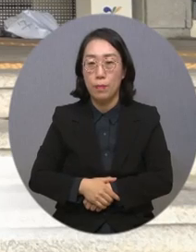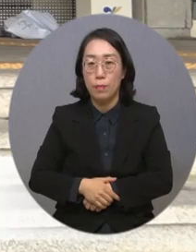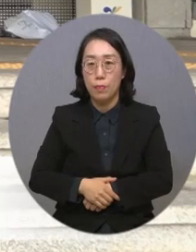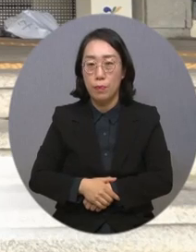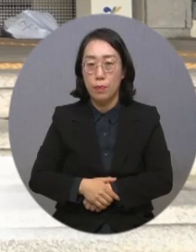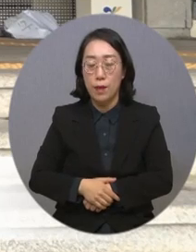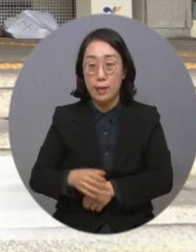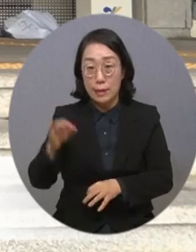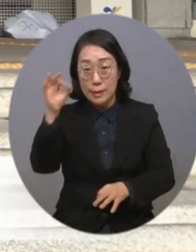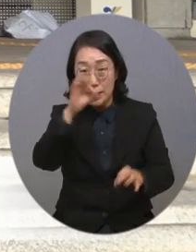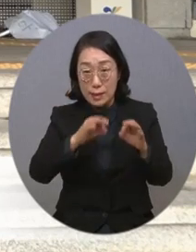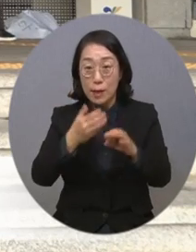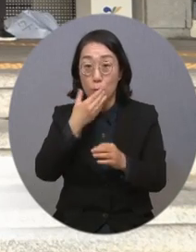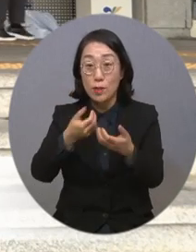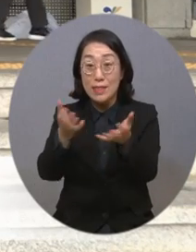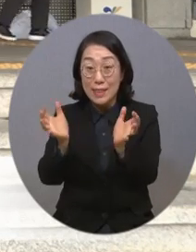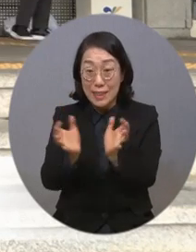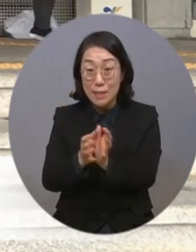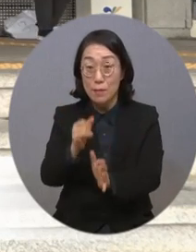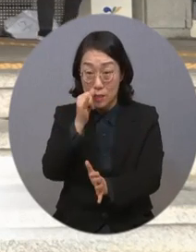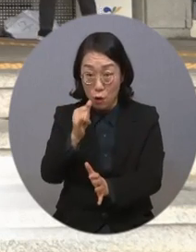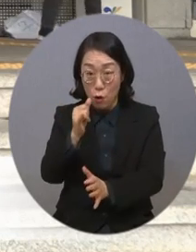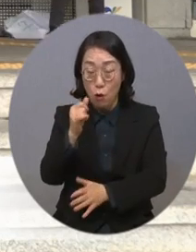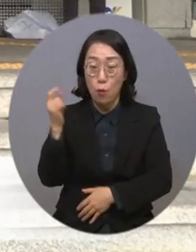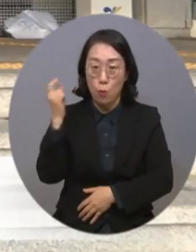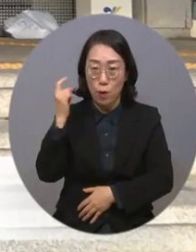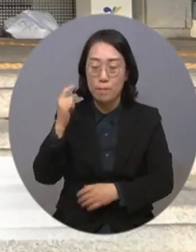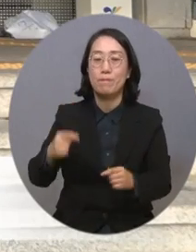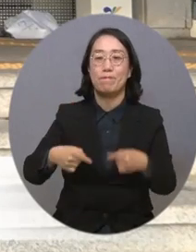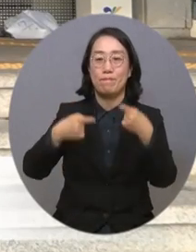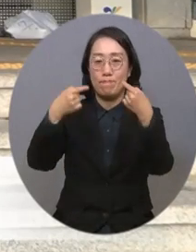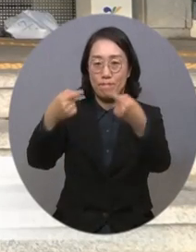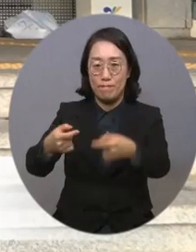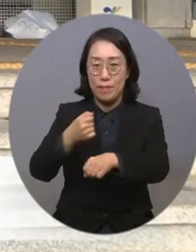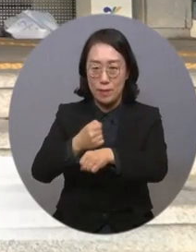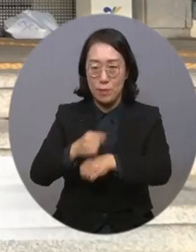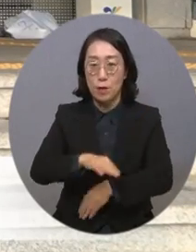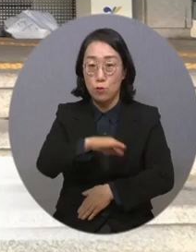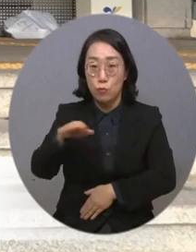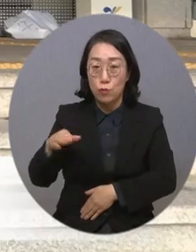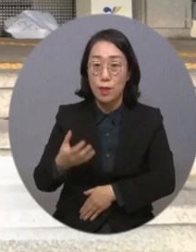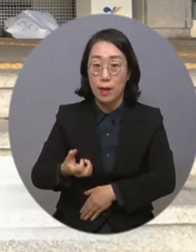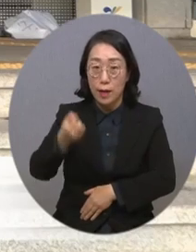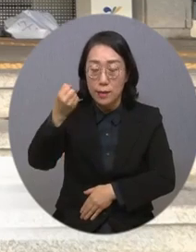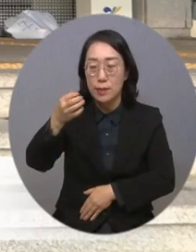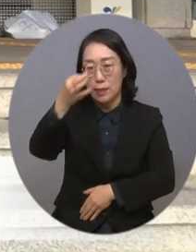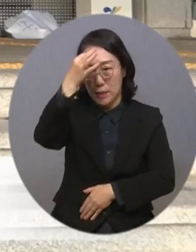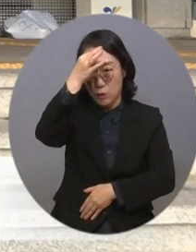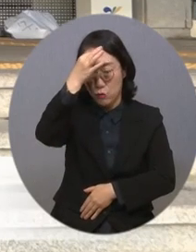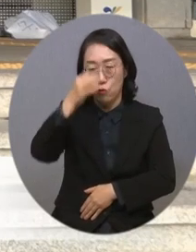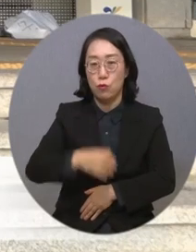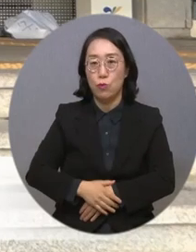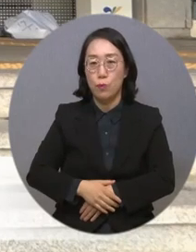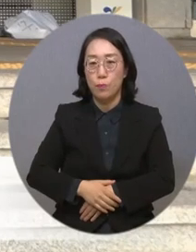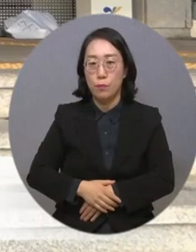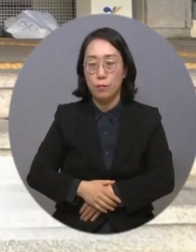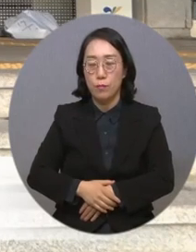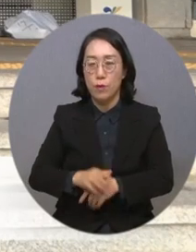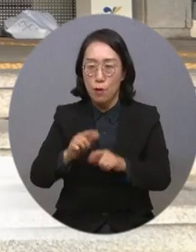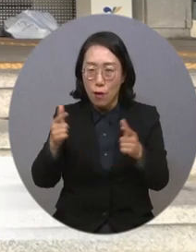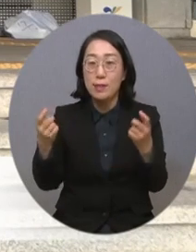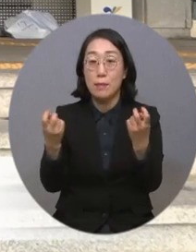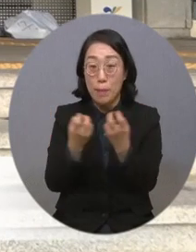찾아가는 복지팀 만나서 이제 참여를 하게 됐습니다. 저희가 가지고 있는 이제 기술, 뭐 이런